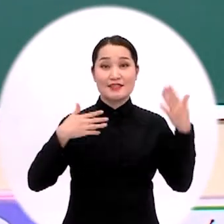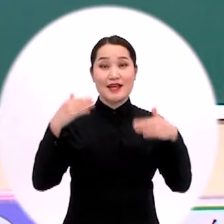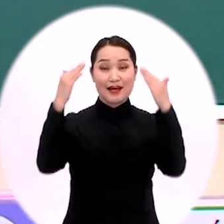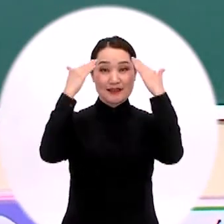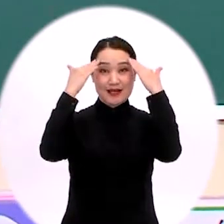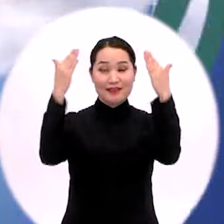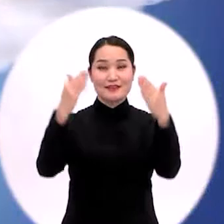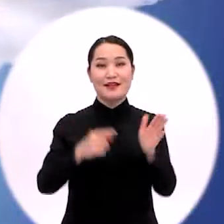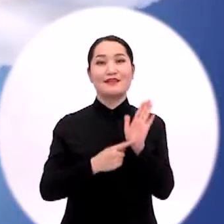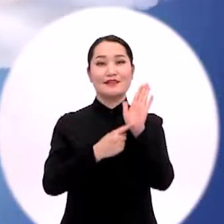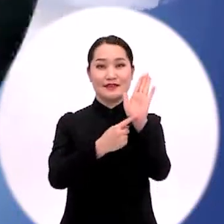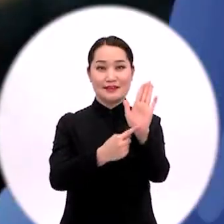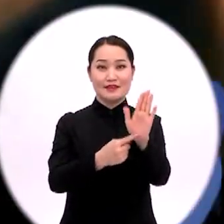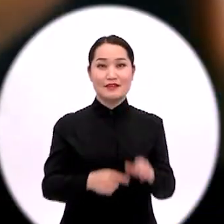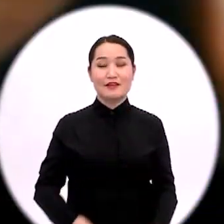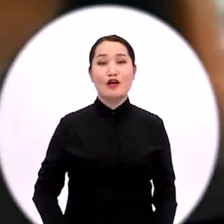талархсан илэрхийлье.